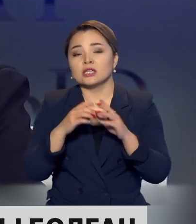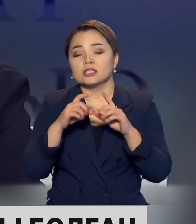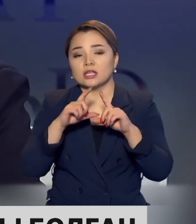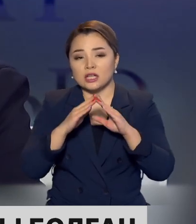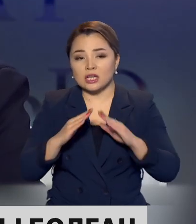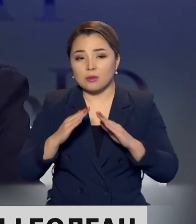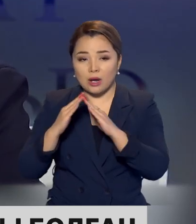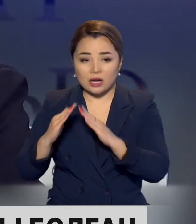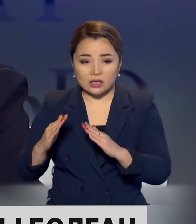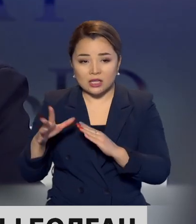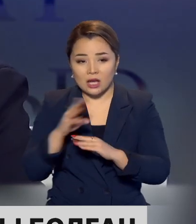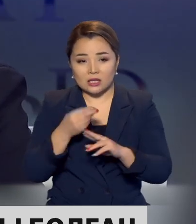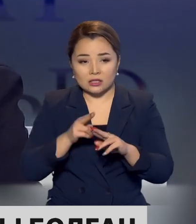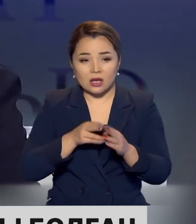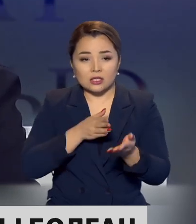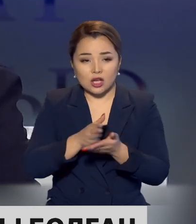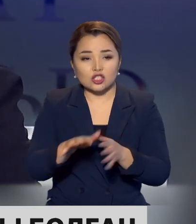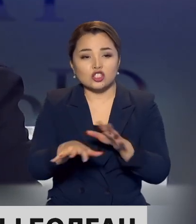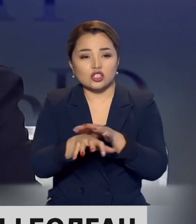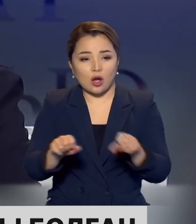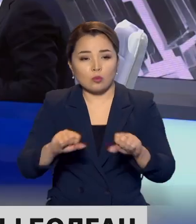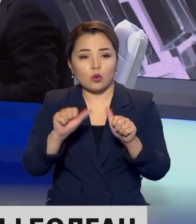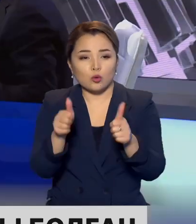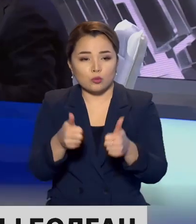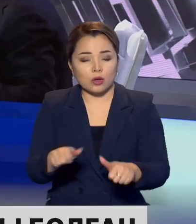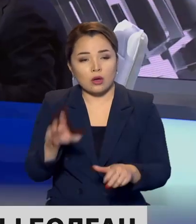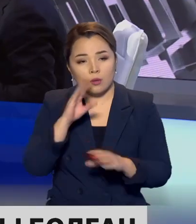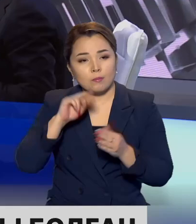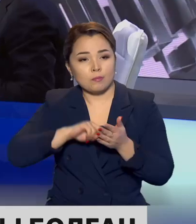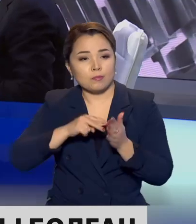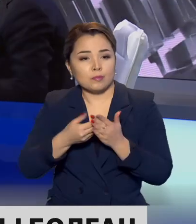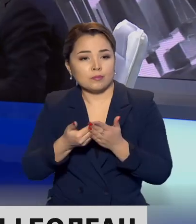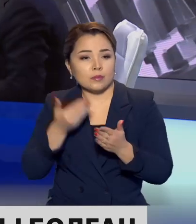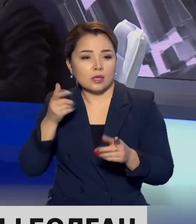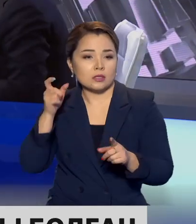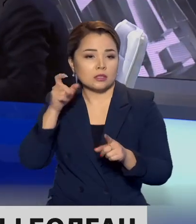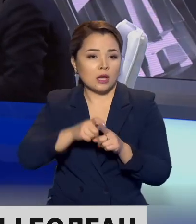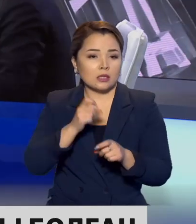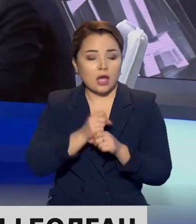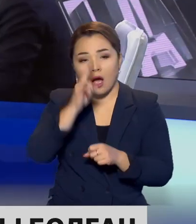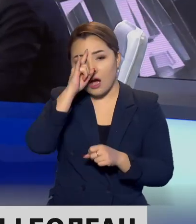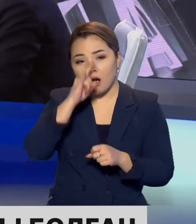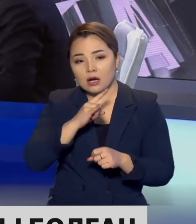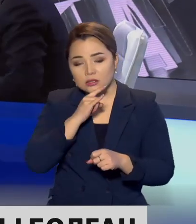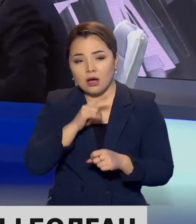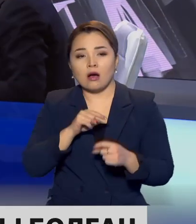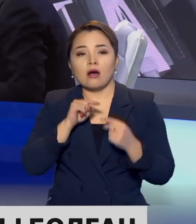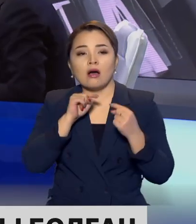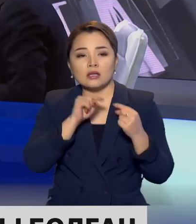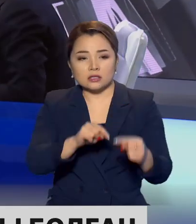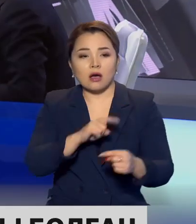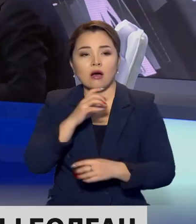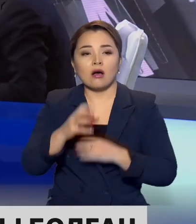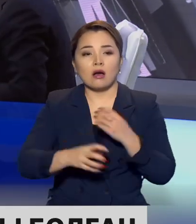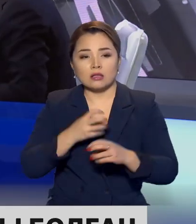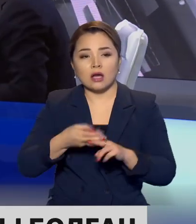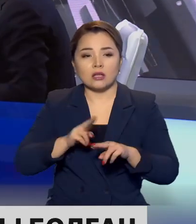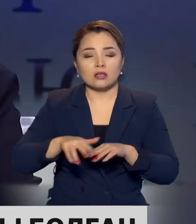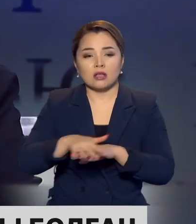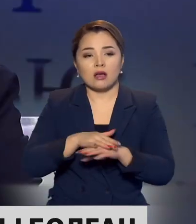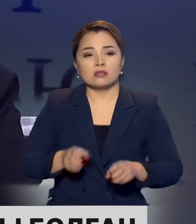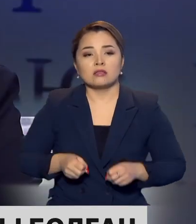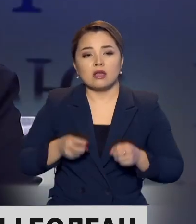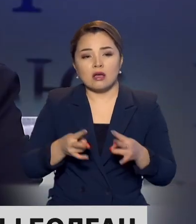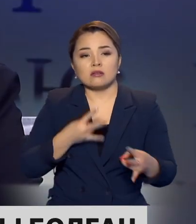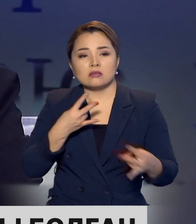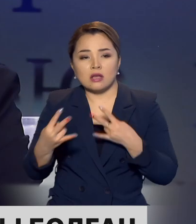ғимараттарына шабуылдар ұйымдастырды. Қазақстанға қарсы халықаралық терроризм акциясы